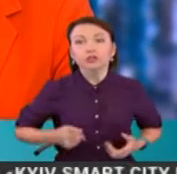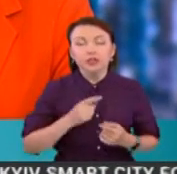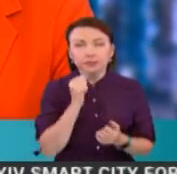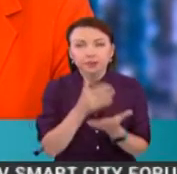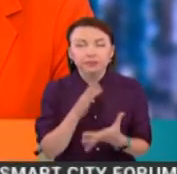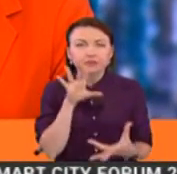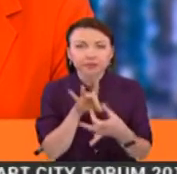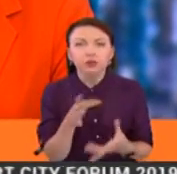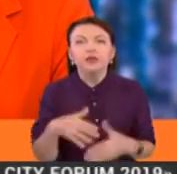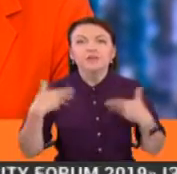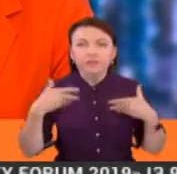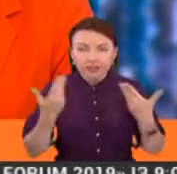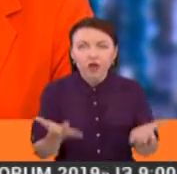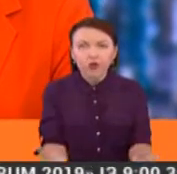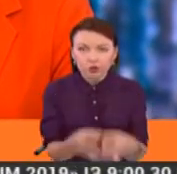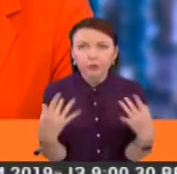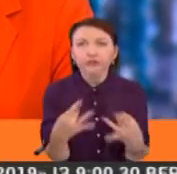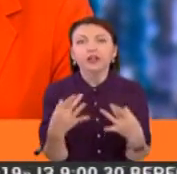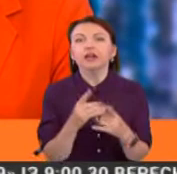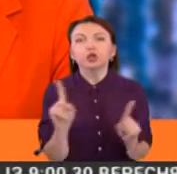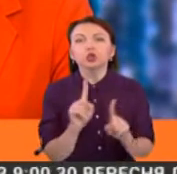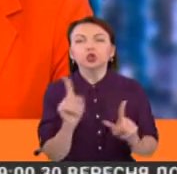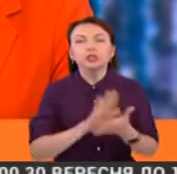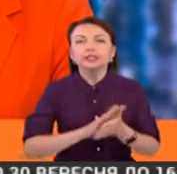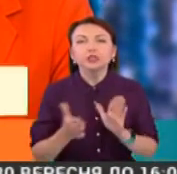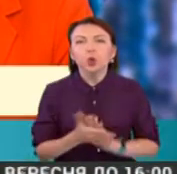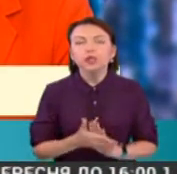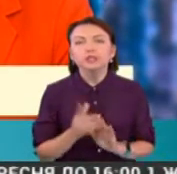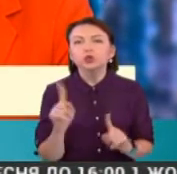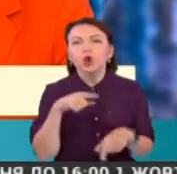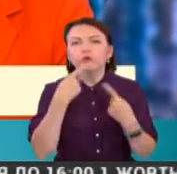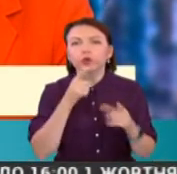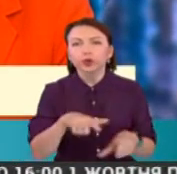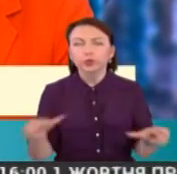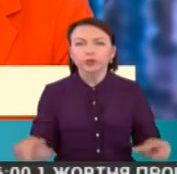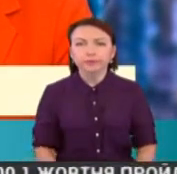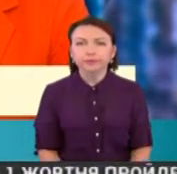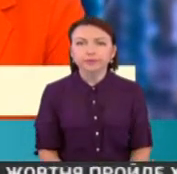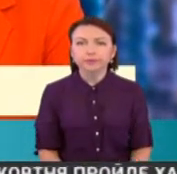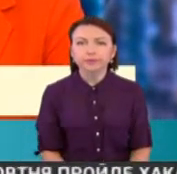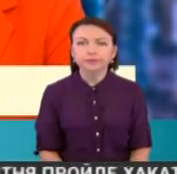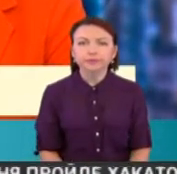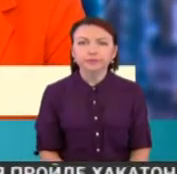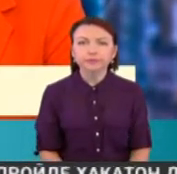зв'язком. Армане, вітаю тебе, розповідай, що за ситуація і що говорять люди.